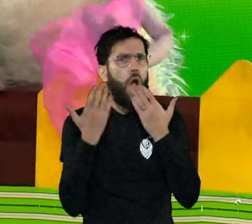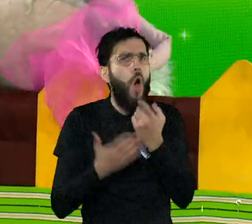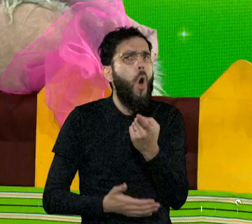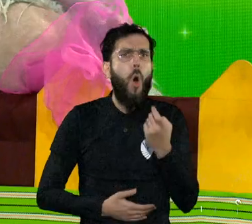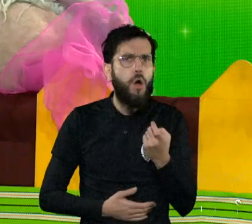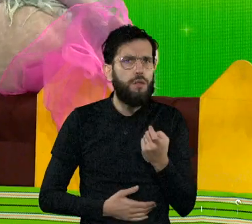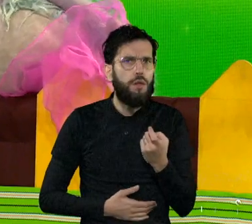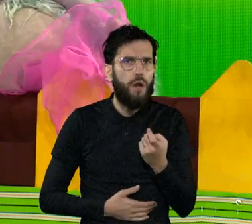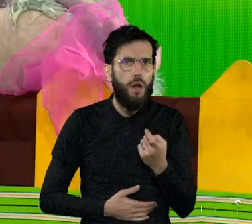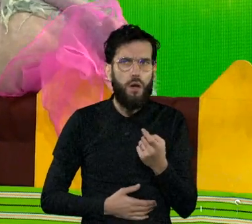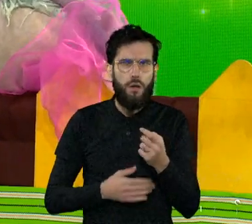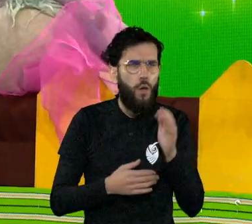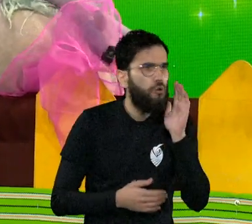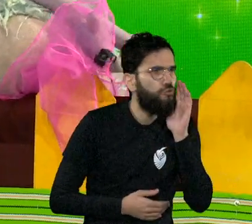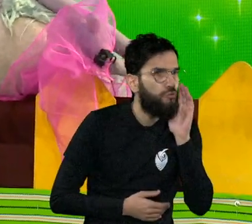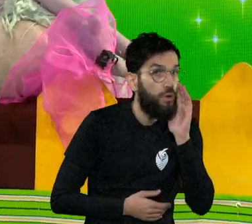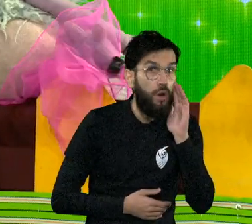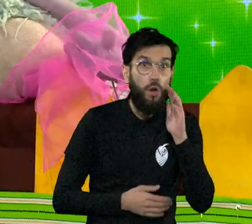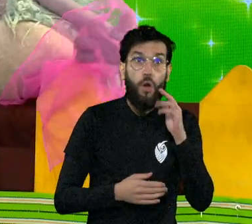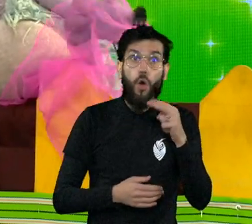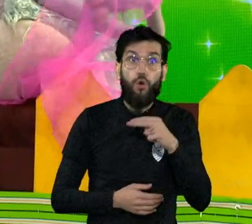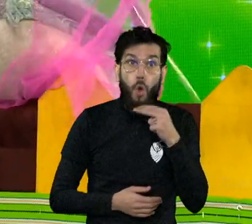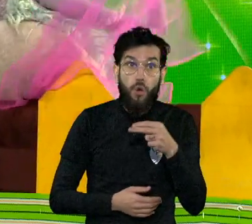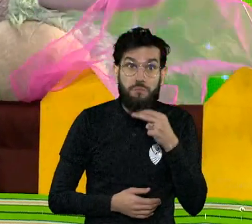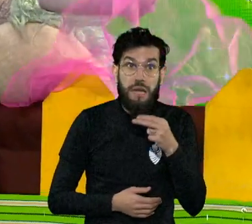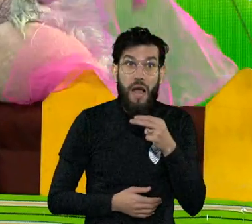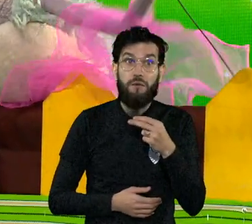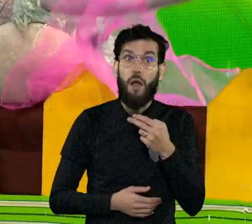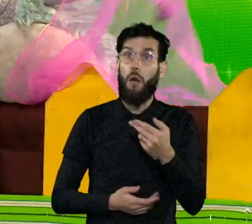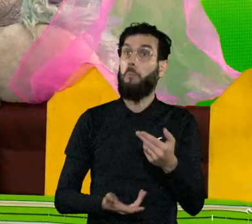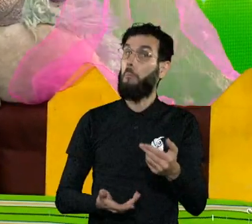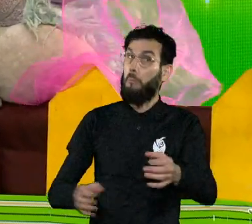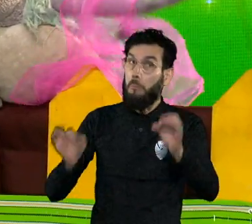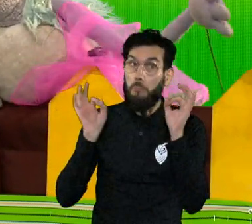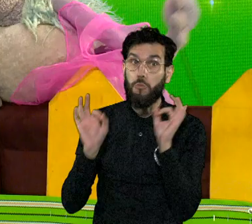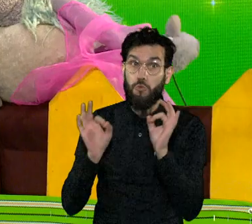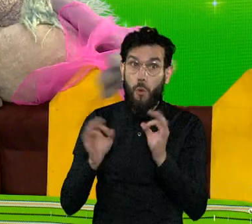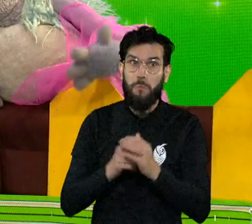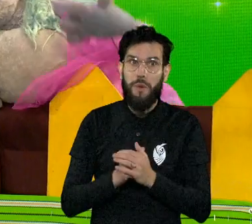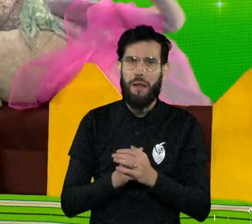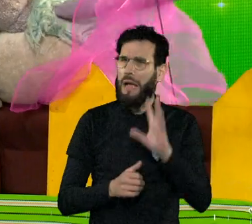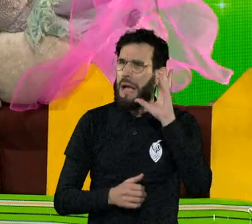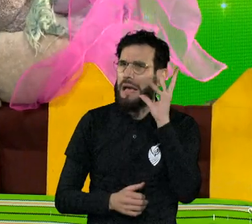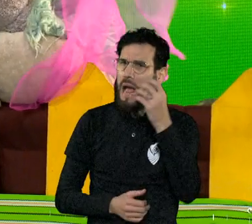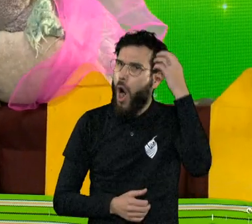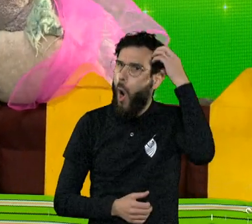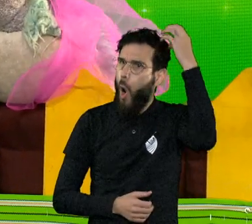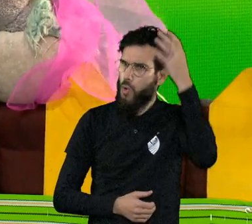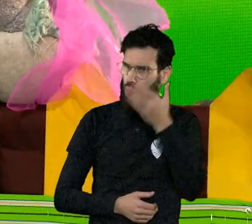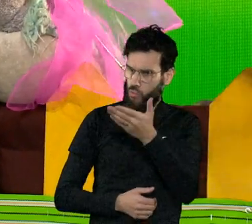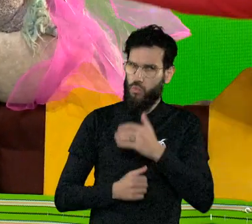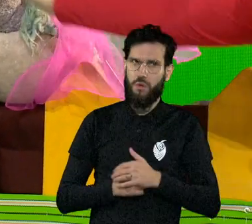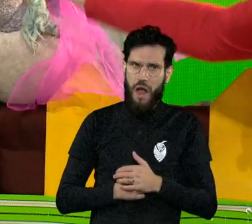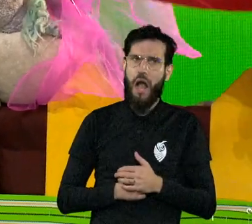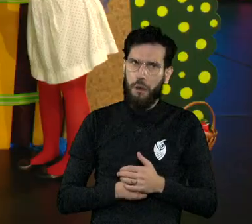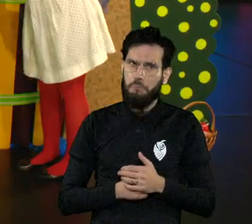Čože v rozprávke? Teda perfektné, Murko. A akú máš krásnu korunku. A